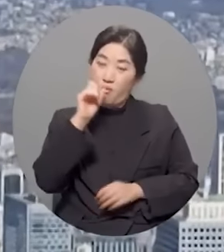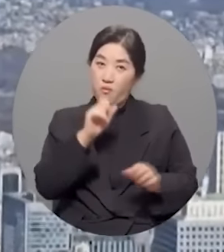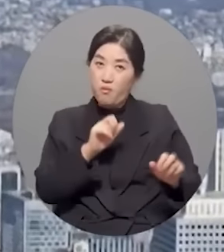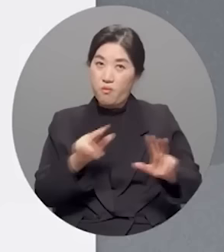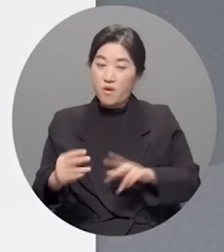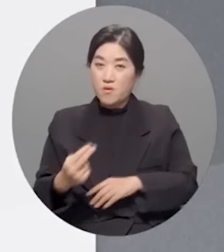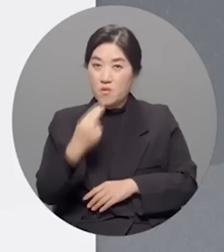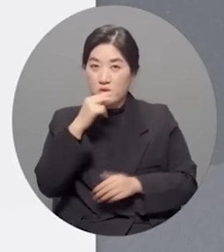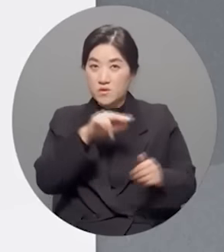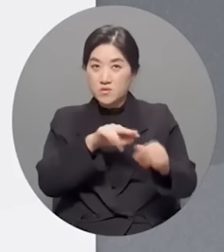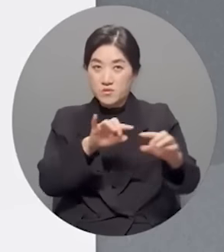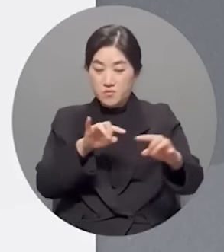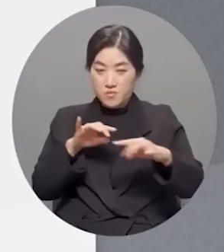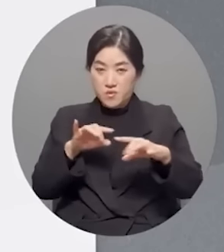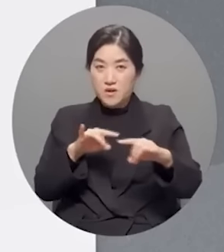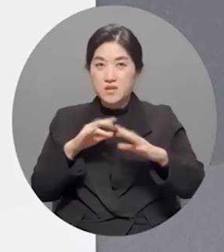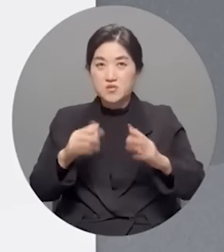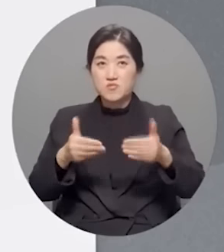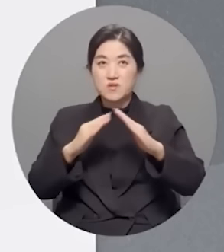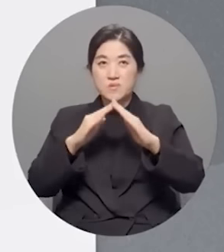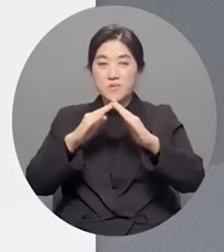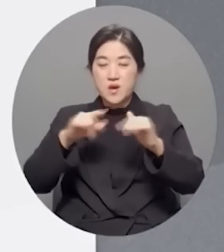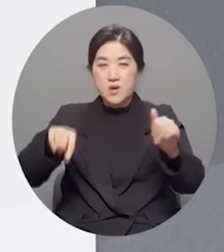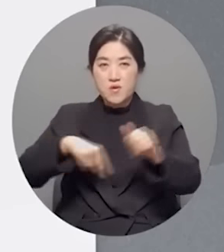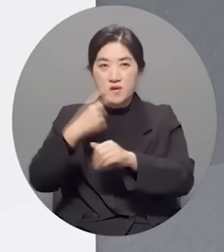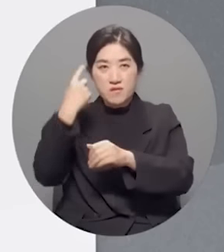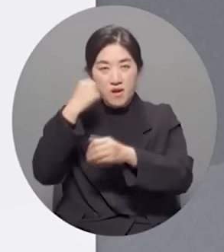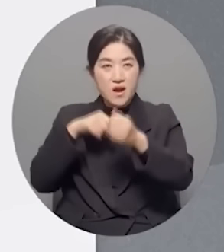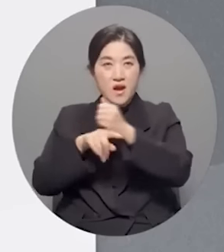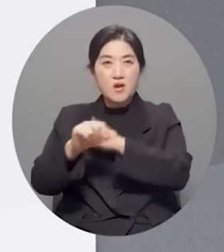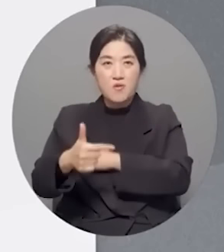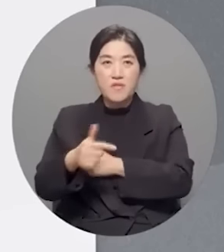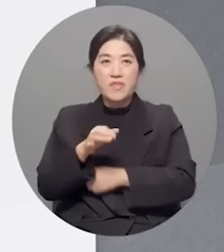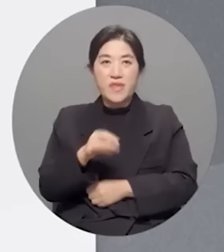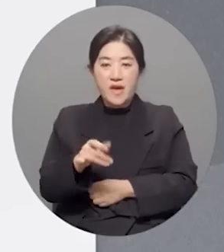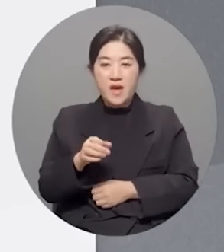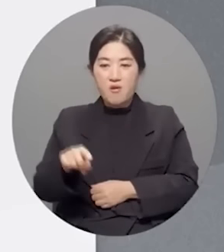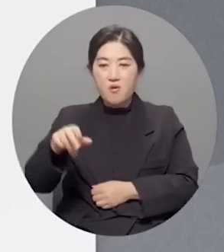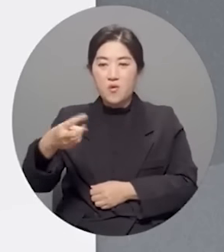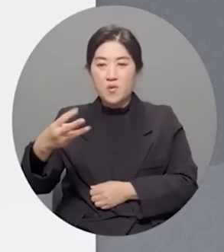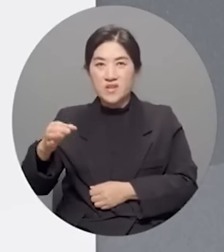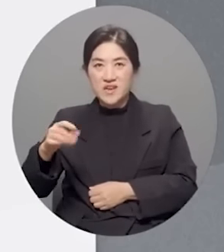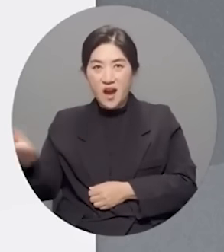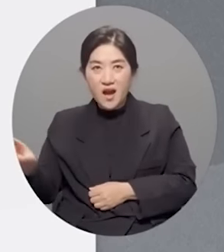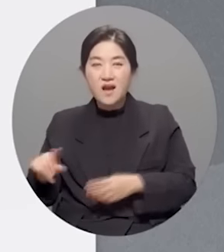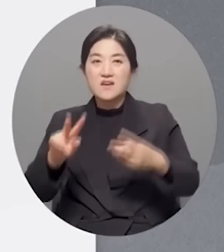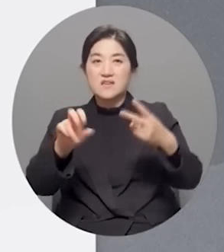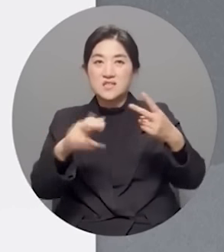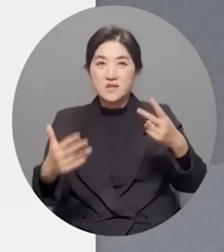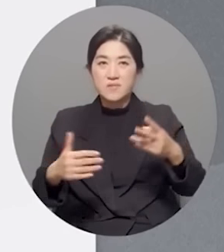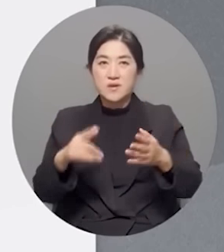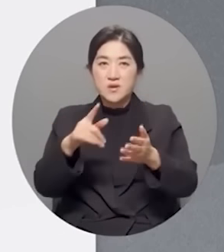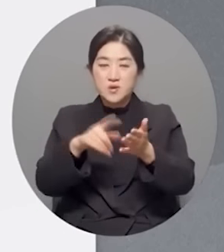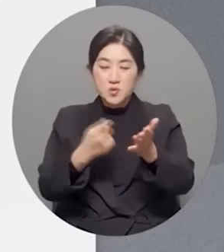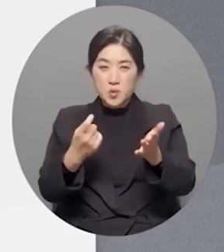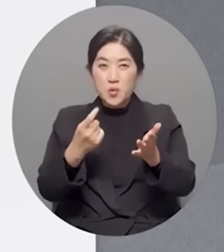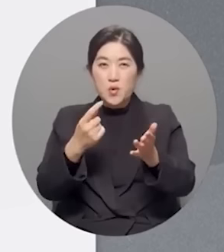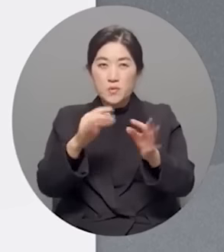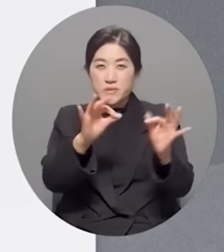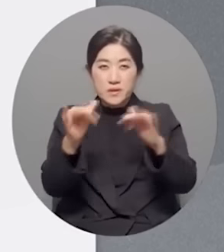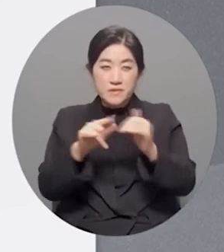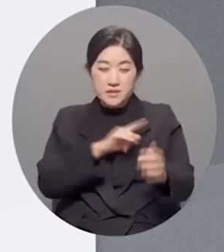대기 정보가 전송되는 국립환경 과학원 에어코리아에 그제 27일 서울 초미세먼지 농도 최적